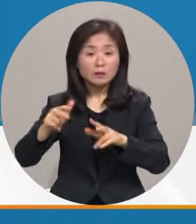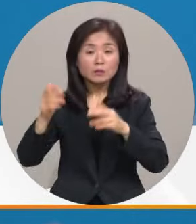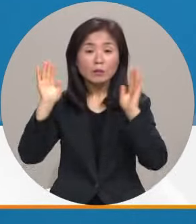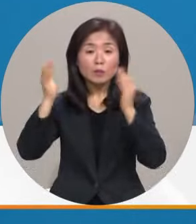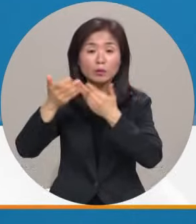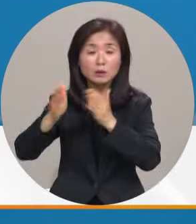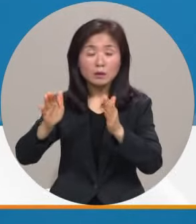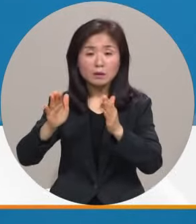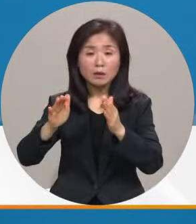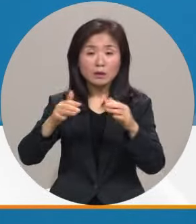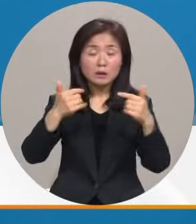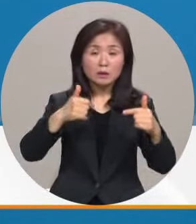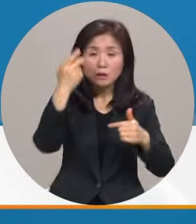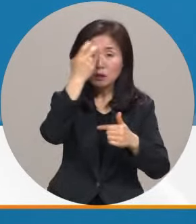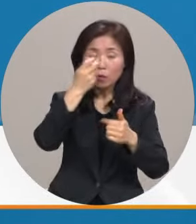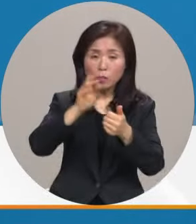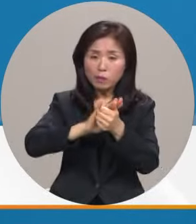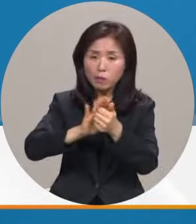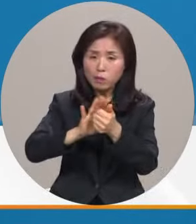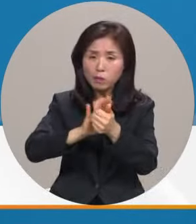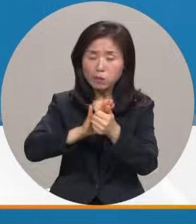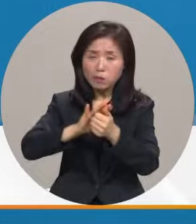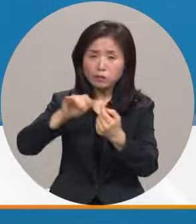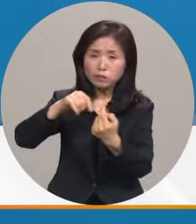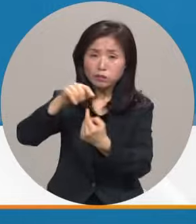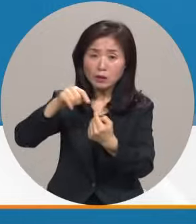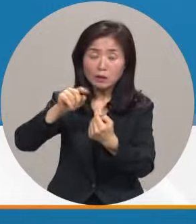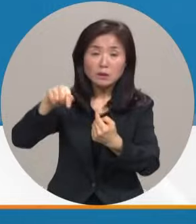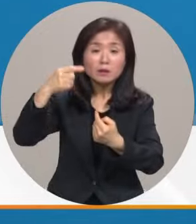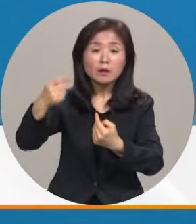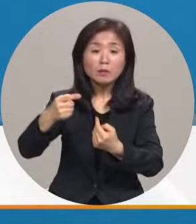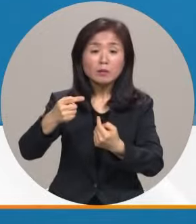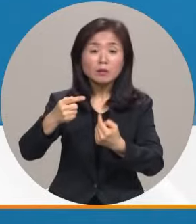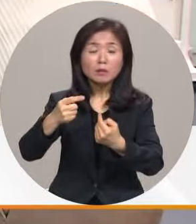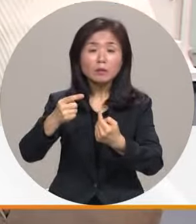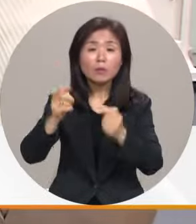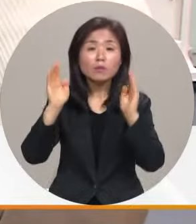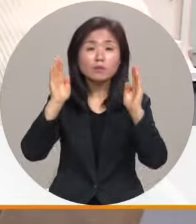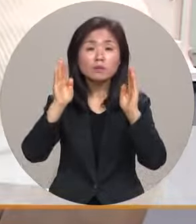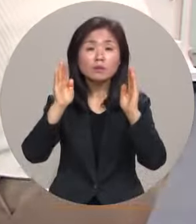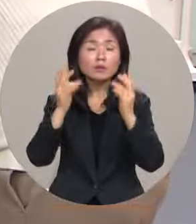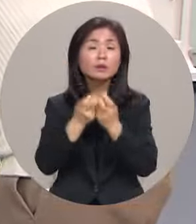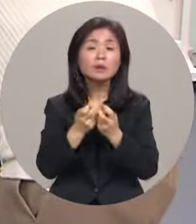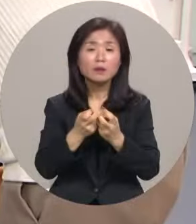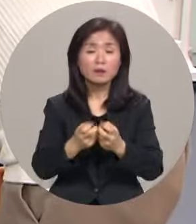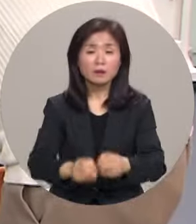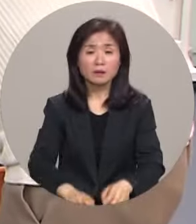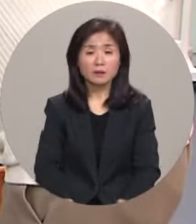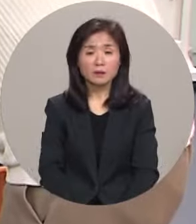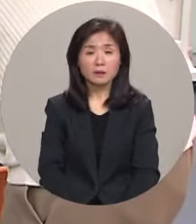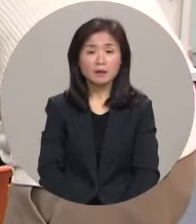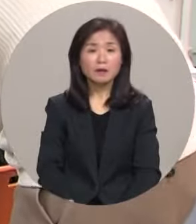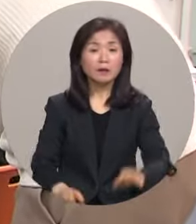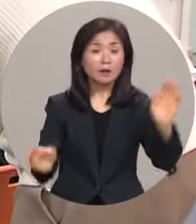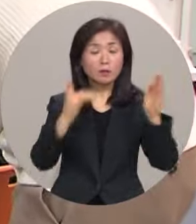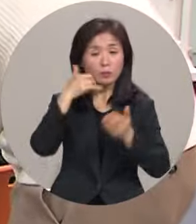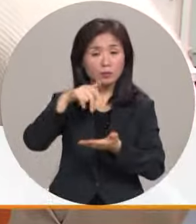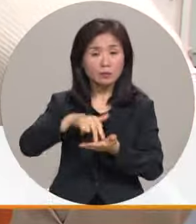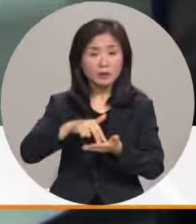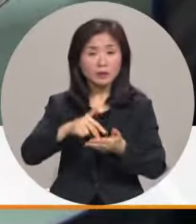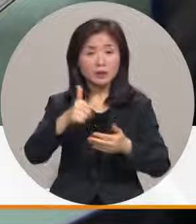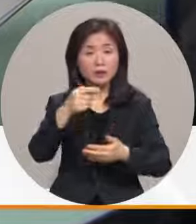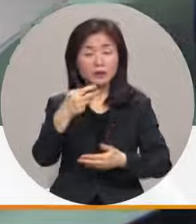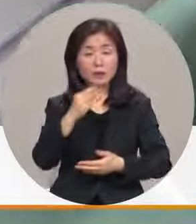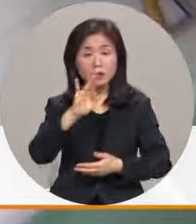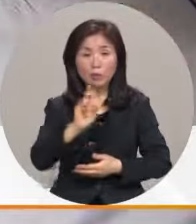그다음날 또 수업을 해야 하는 그 교실 환경 어떻게 담보할 수 있겠느냐 반면 학부모의 경우엔 늘봄학교 도입을